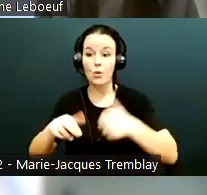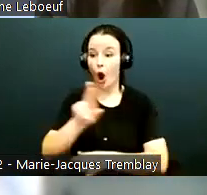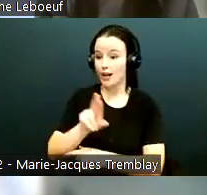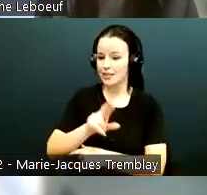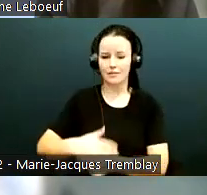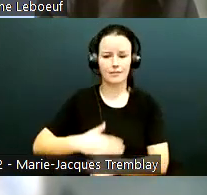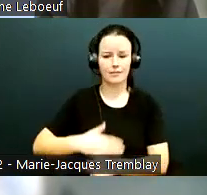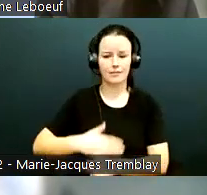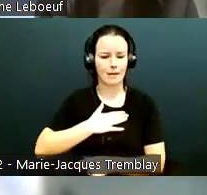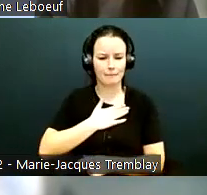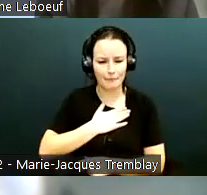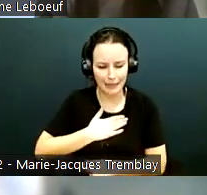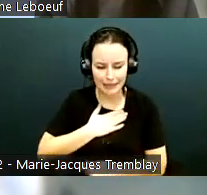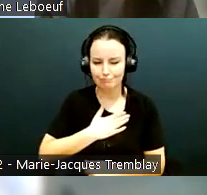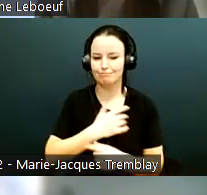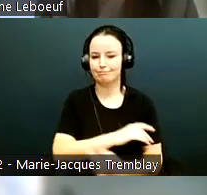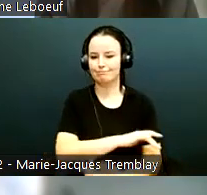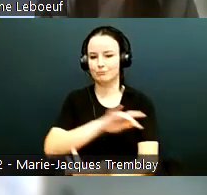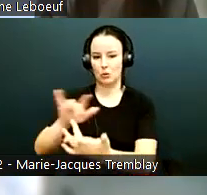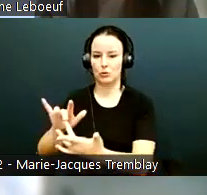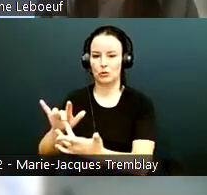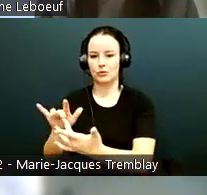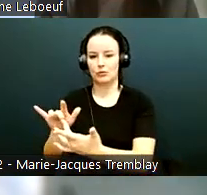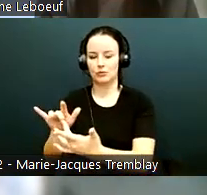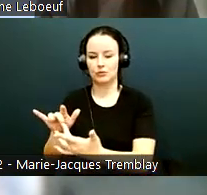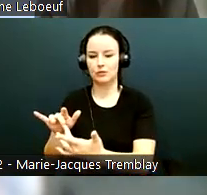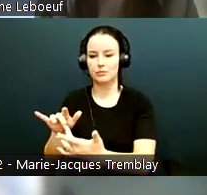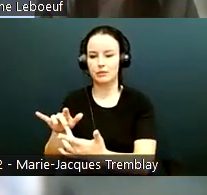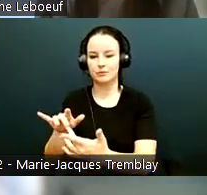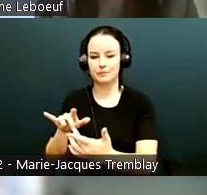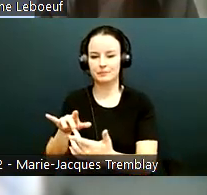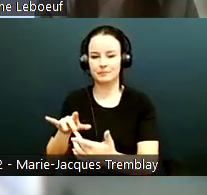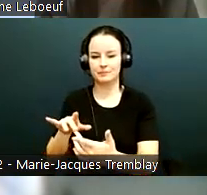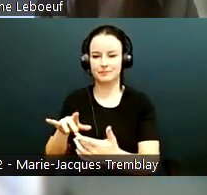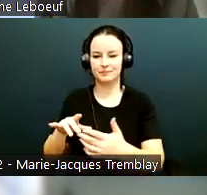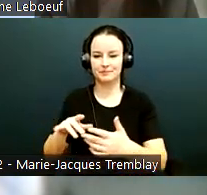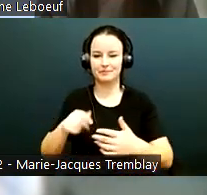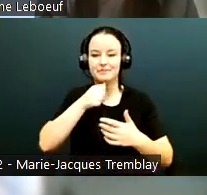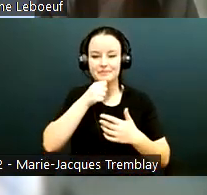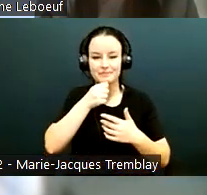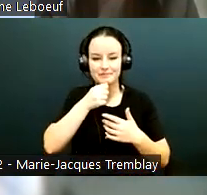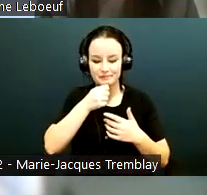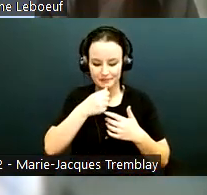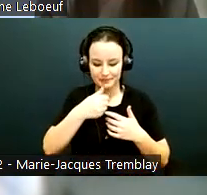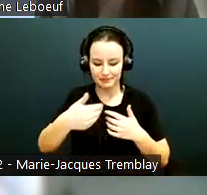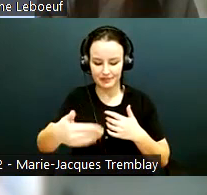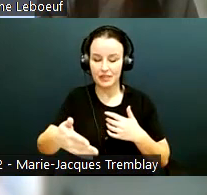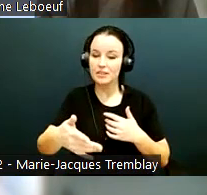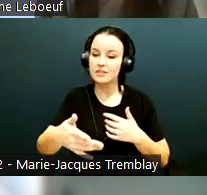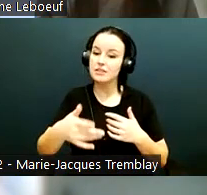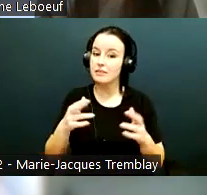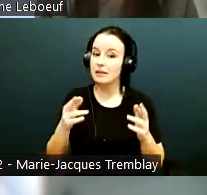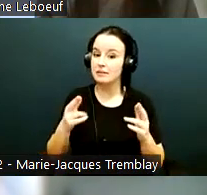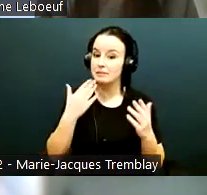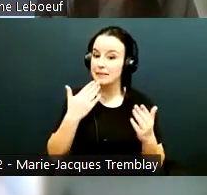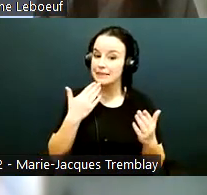contente de vous mettre en lien. Sur ce, je crois qu'il ne vous reste plus qu'à vous remercier